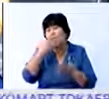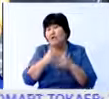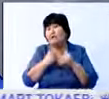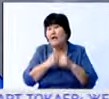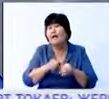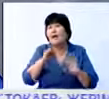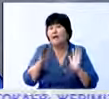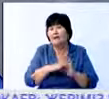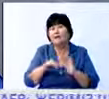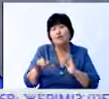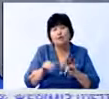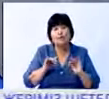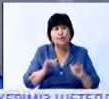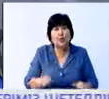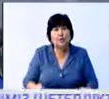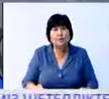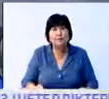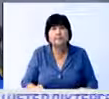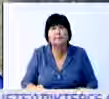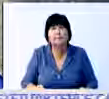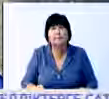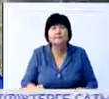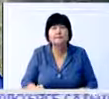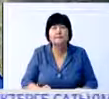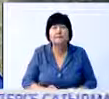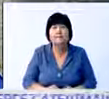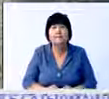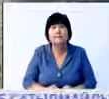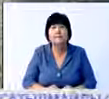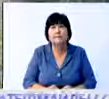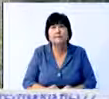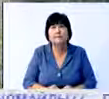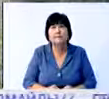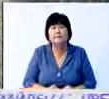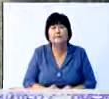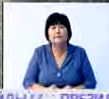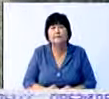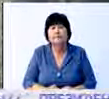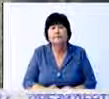әріптестік аясында жүргізілуде. Әкімжан Жолтаев, Иса Шәріп, Төреқан Қожахметов, Қызылорда телеарнасы, Арал ауданынан.